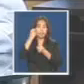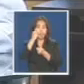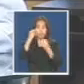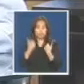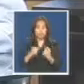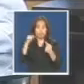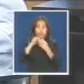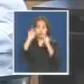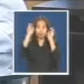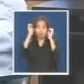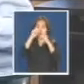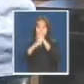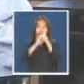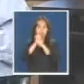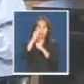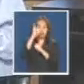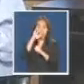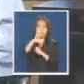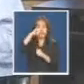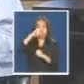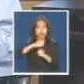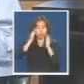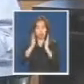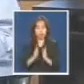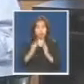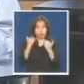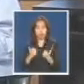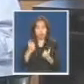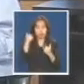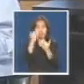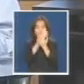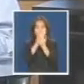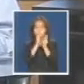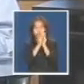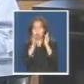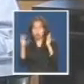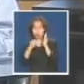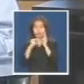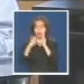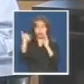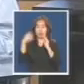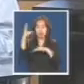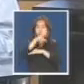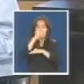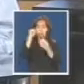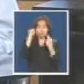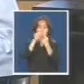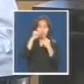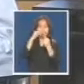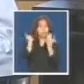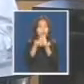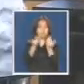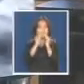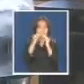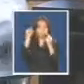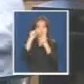ไทยนะครับแล้วก็ในช่วงวันหยุดยาวนั้นเราก็มีการกำหนดเป็นวันผู้สูงอายุและวันครอบครัวด้วยนะครับซึ่งก็ต้อง